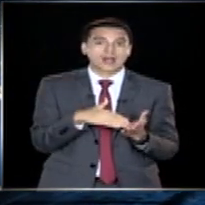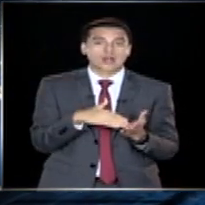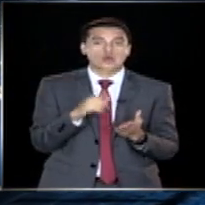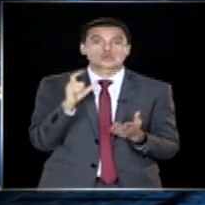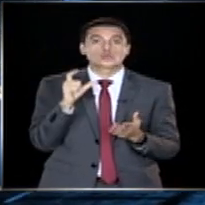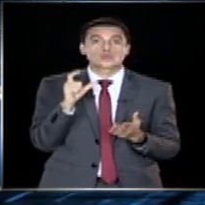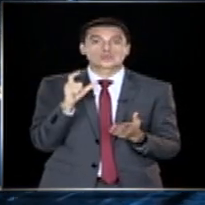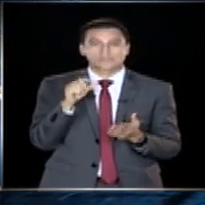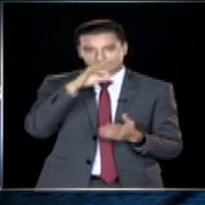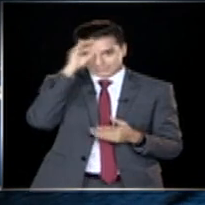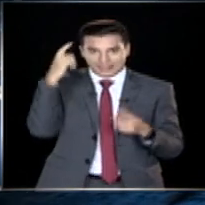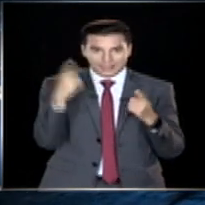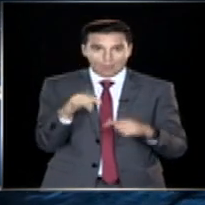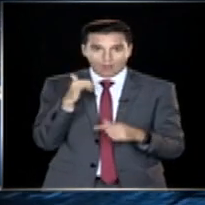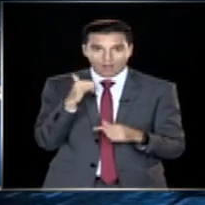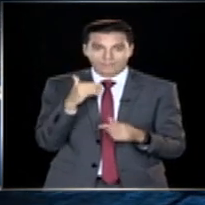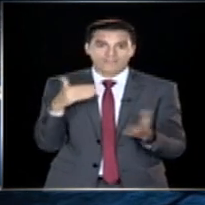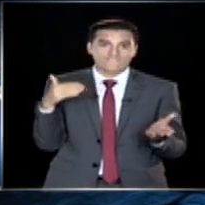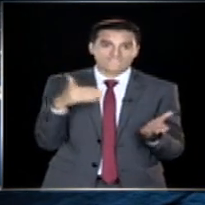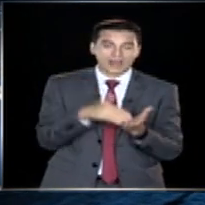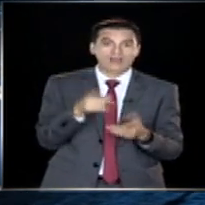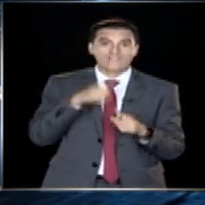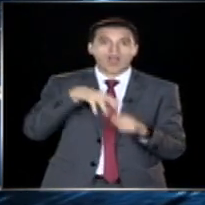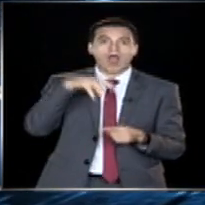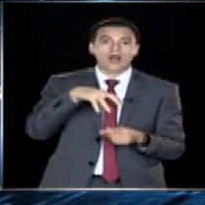بحرف النون، فما هي؟